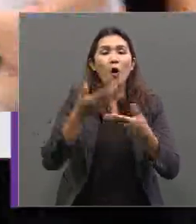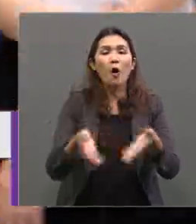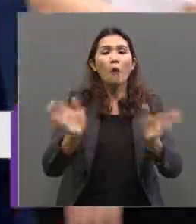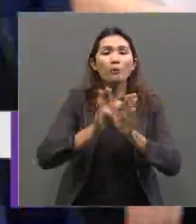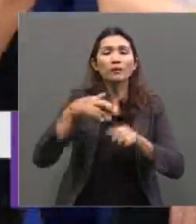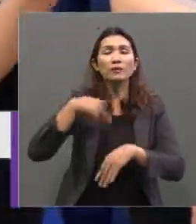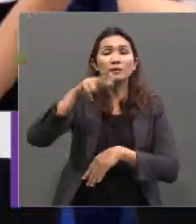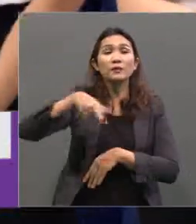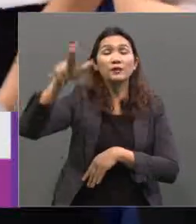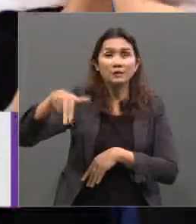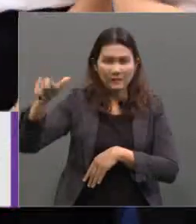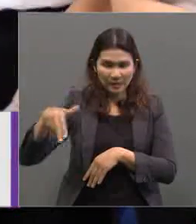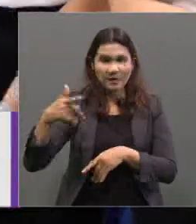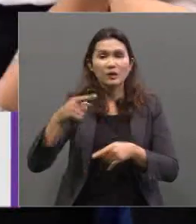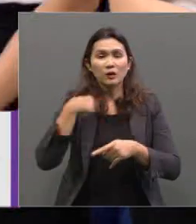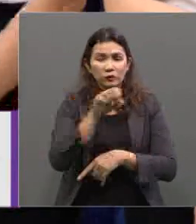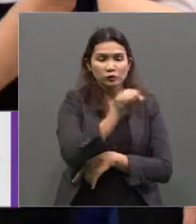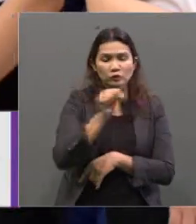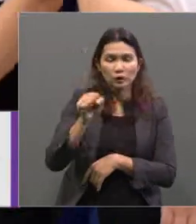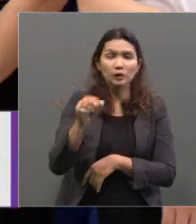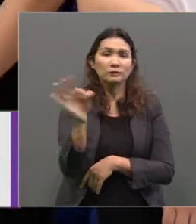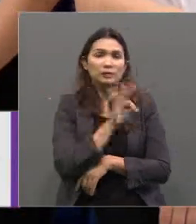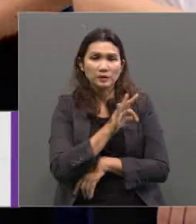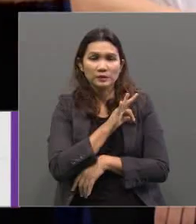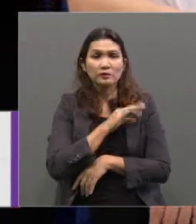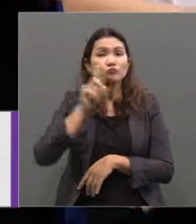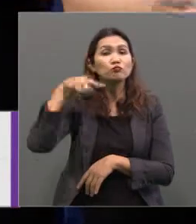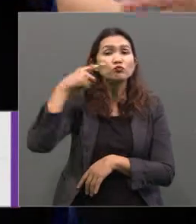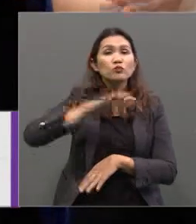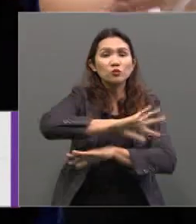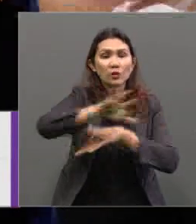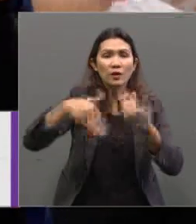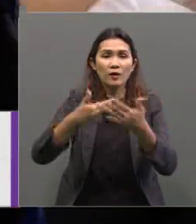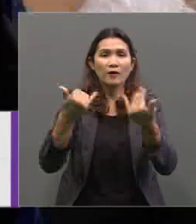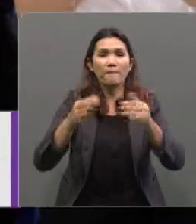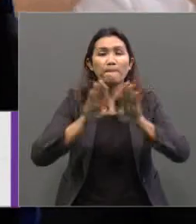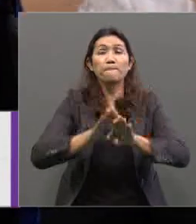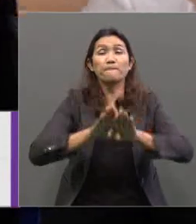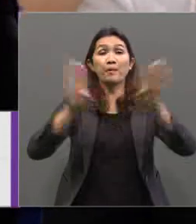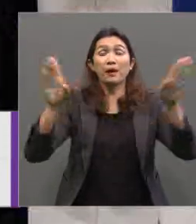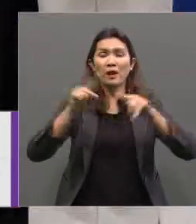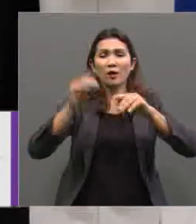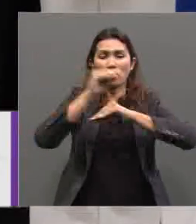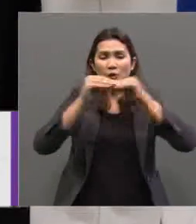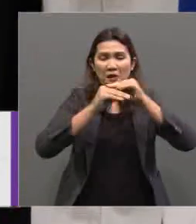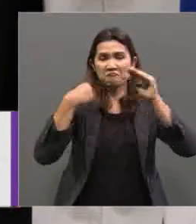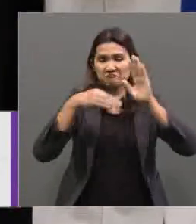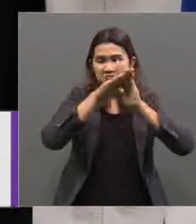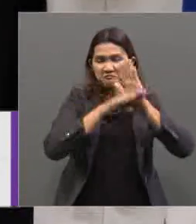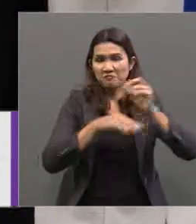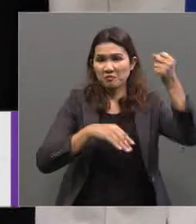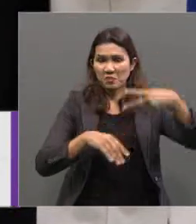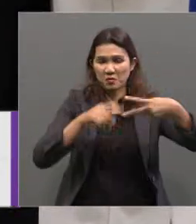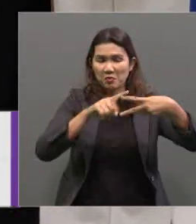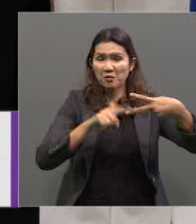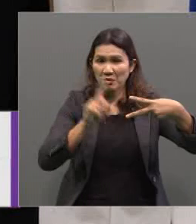ยพร้อมด้วยส.ส.แล้วก็สมาชิกหญิงของพรรคเพื่อไทยนะครับแถลงเปิด2นโยบายสำหรับสตรีประกอบด้วย